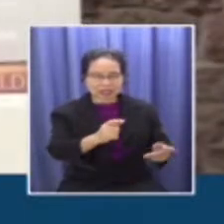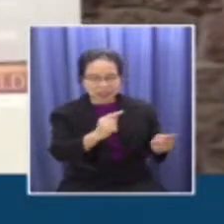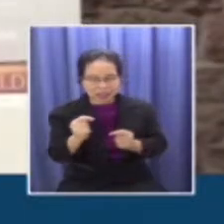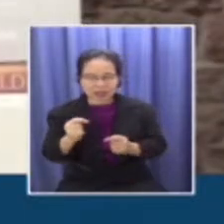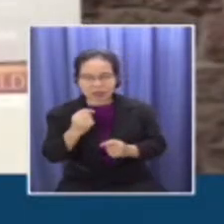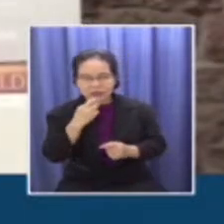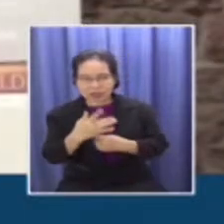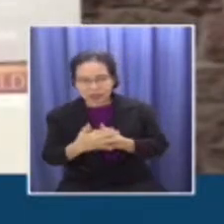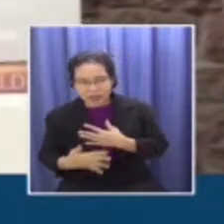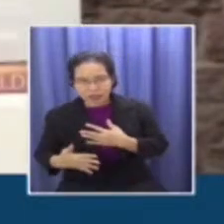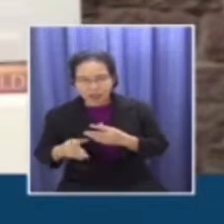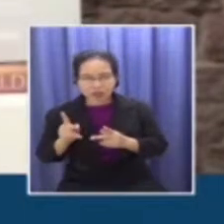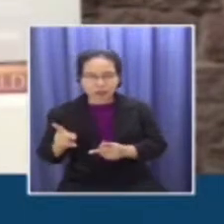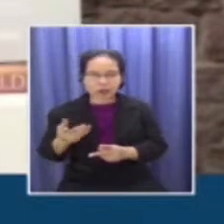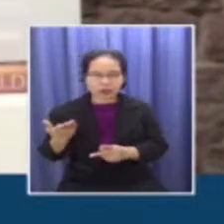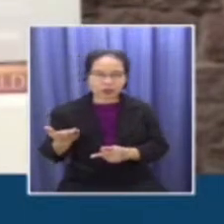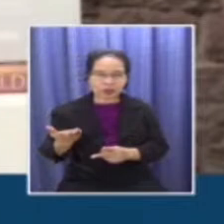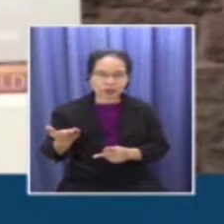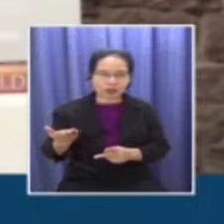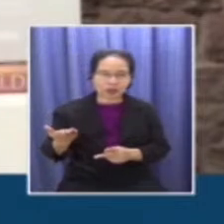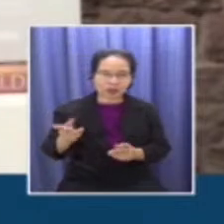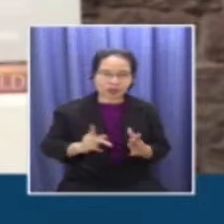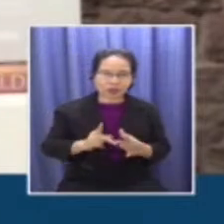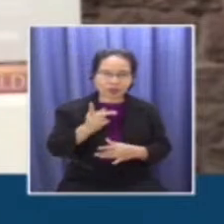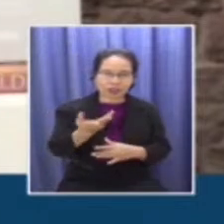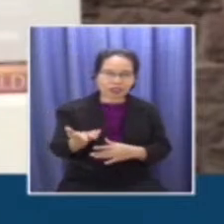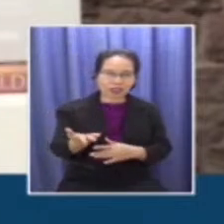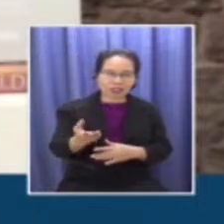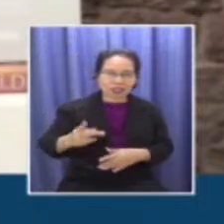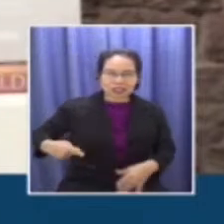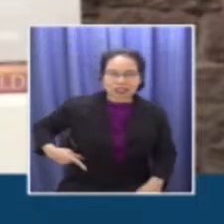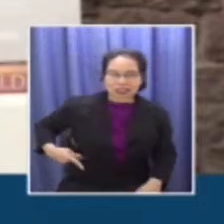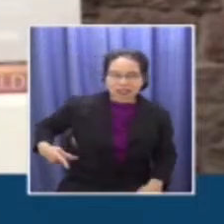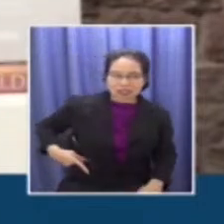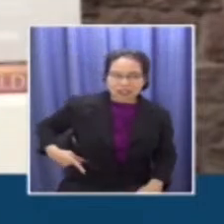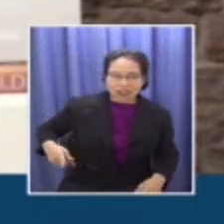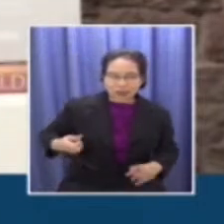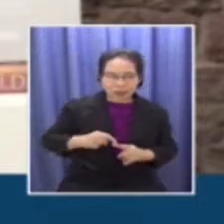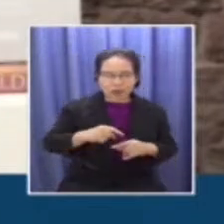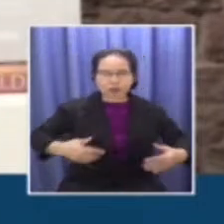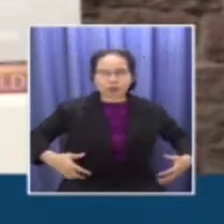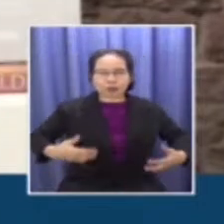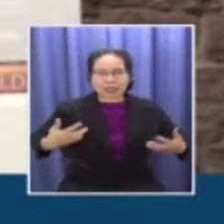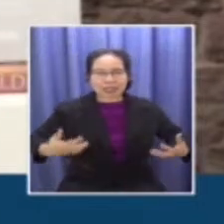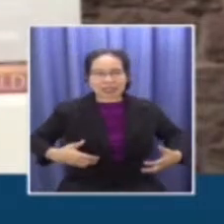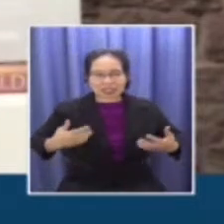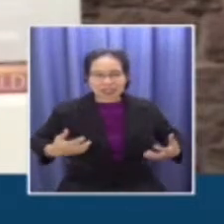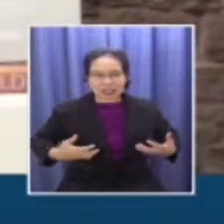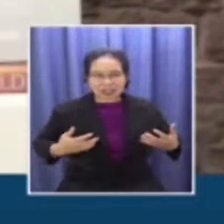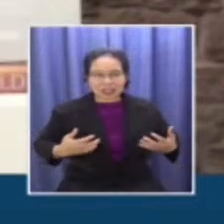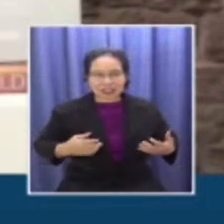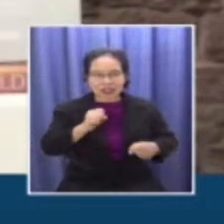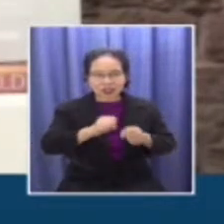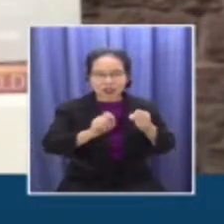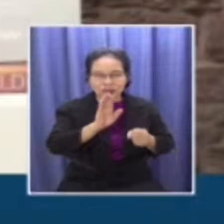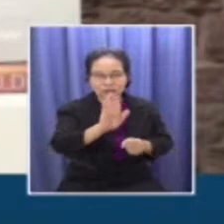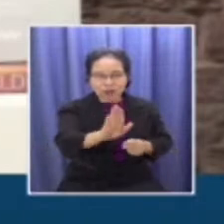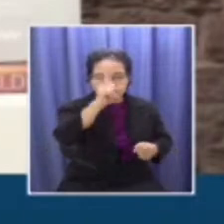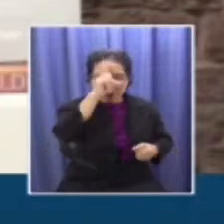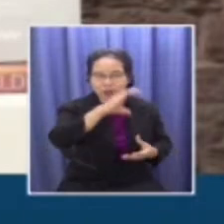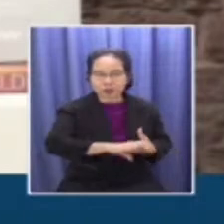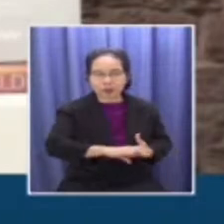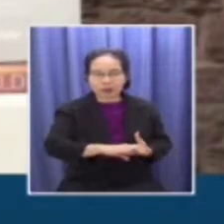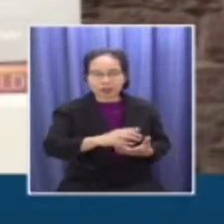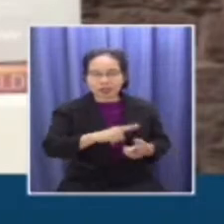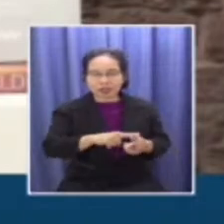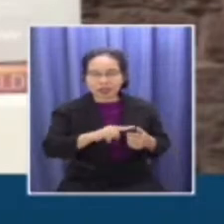akwa ne mu ahyenso de ne mu nneoma ne yesono ku free no ne nkatia de na so saa nkrofo yi a yanyi wanyankopɔn